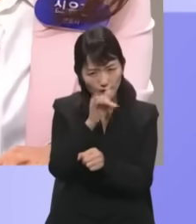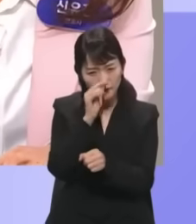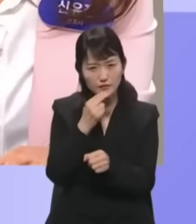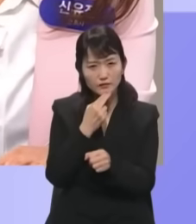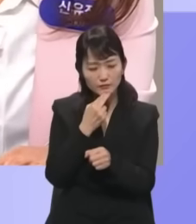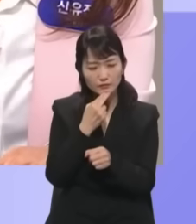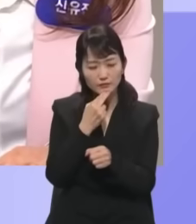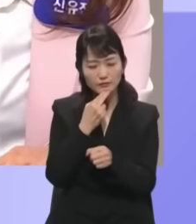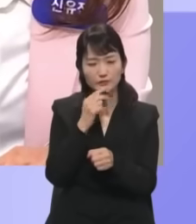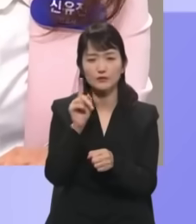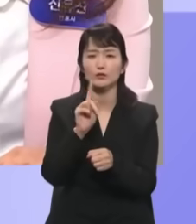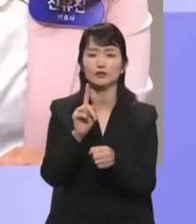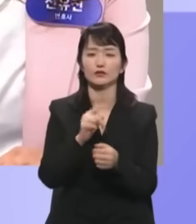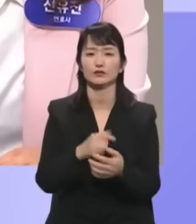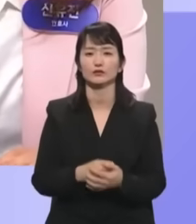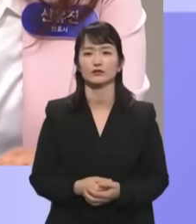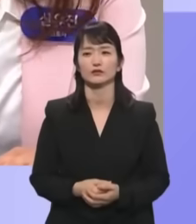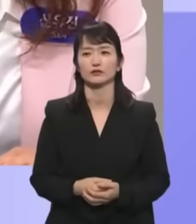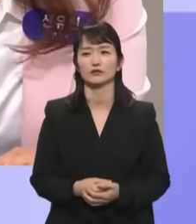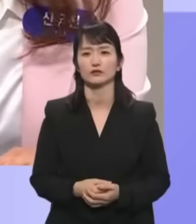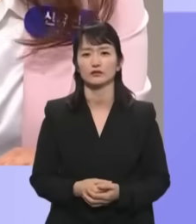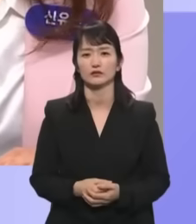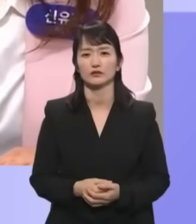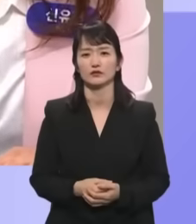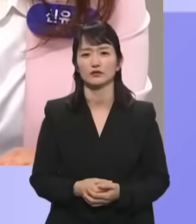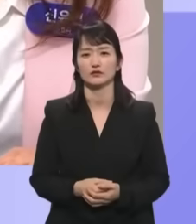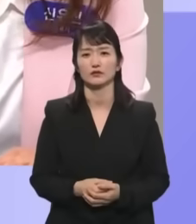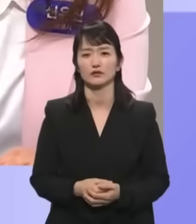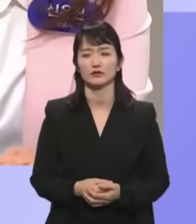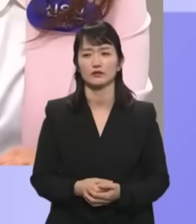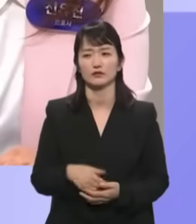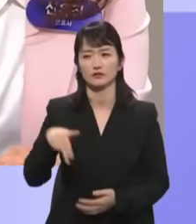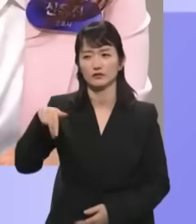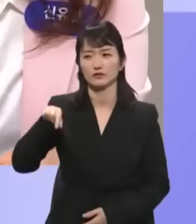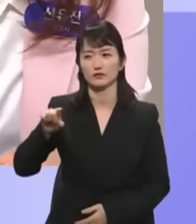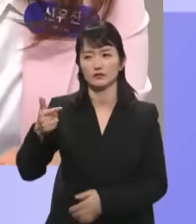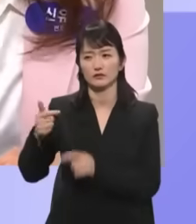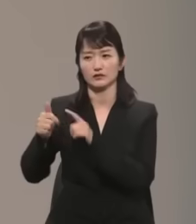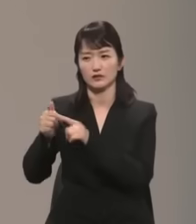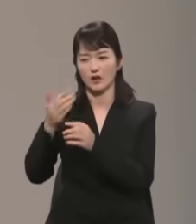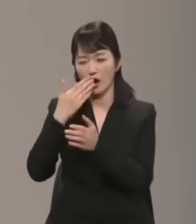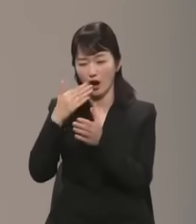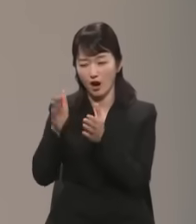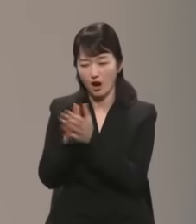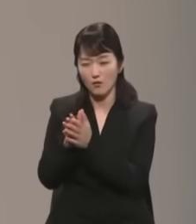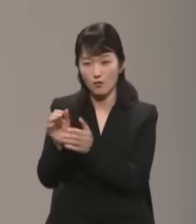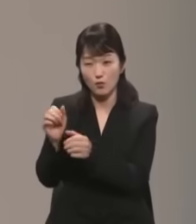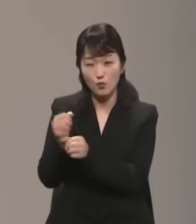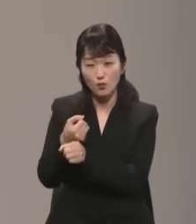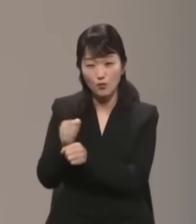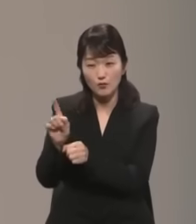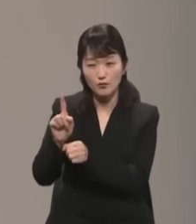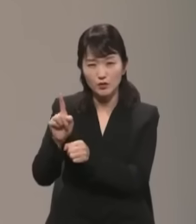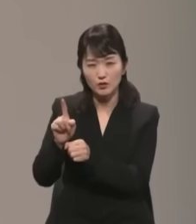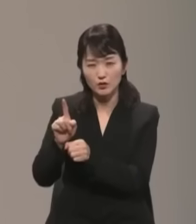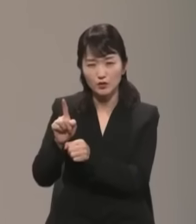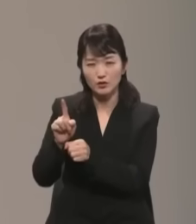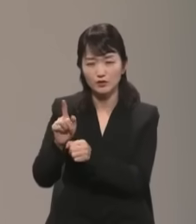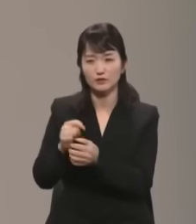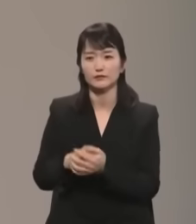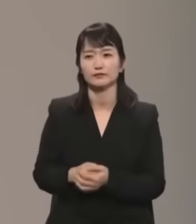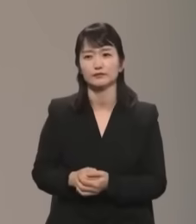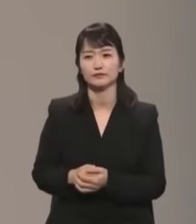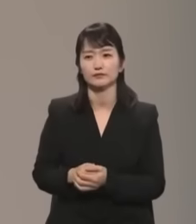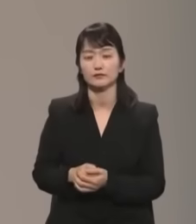어떤 식으로 좀 이어질 수 있을까요 근데 이런 공모 장이요 전청조 게는 굉장히 양날의 검입니다 왜냐면 전청조 주장하는